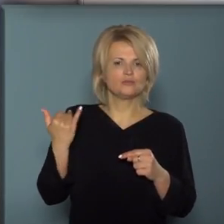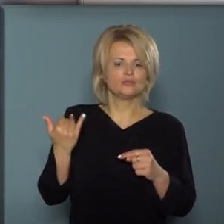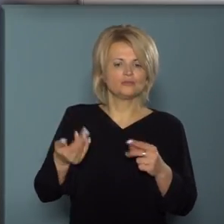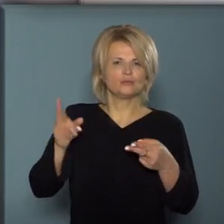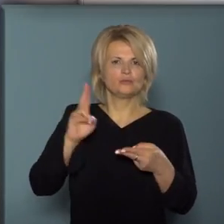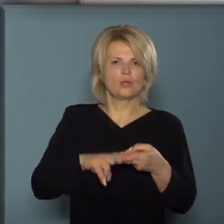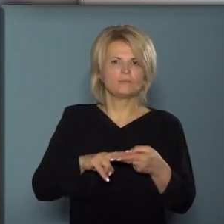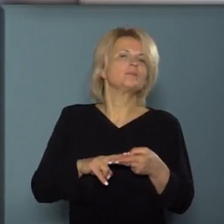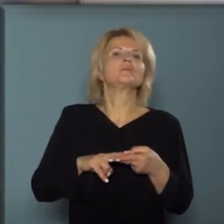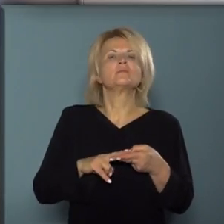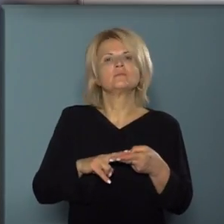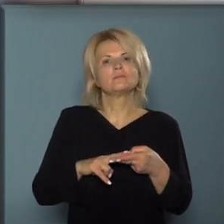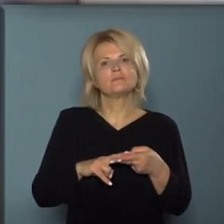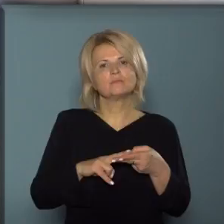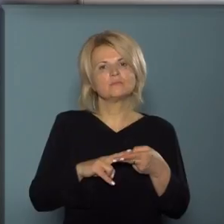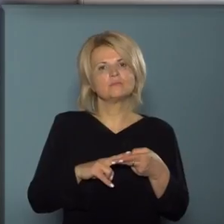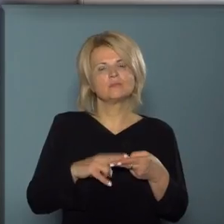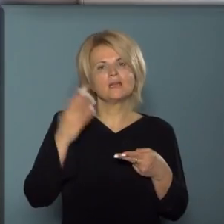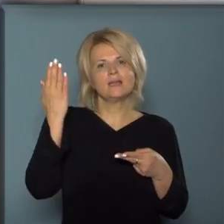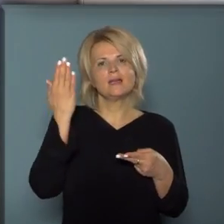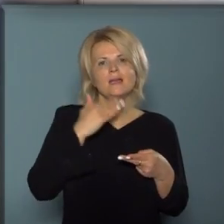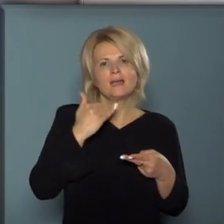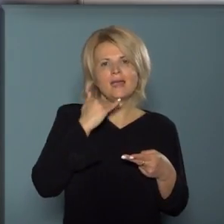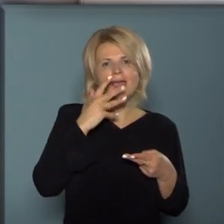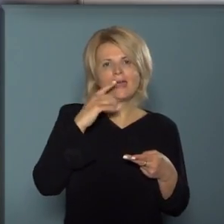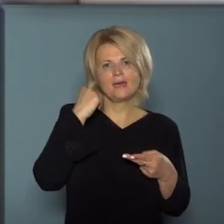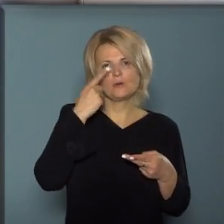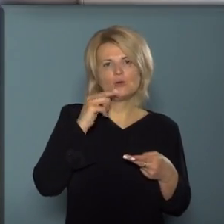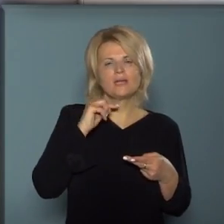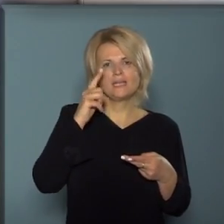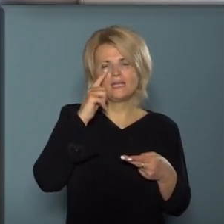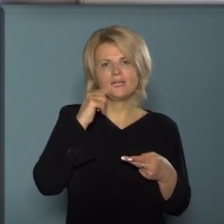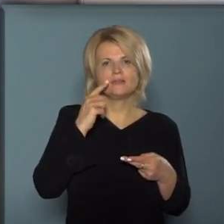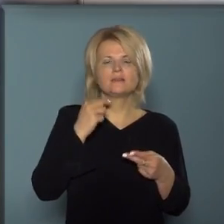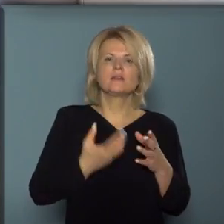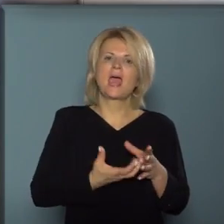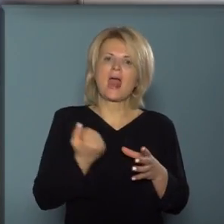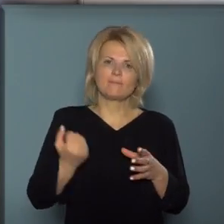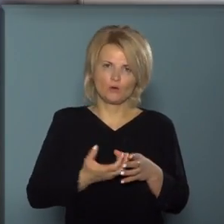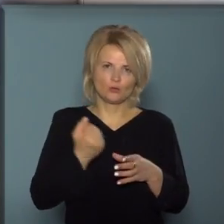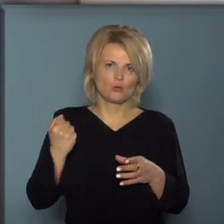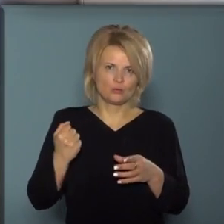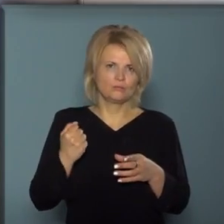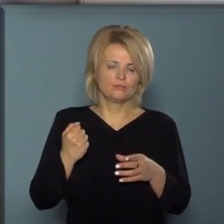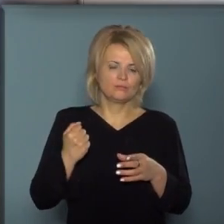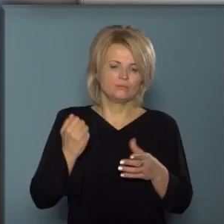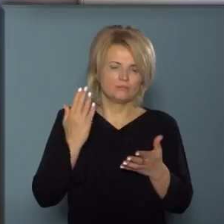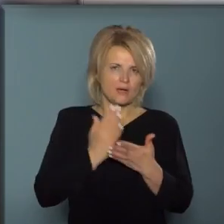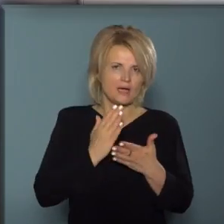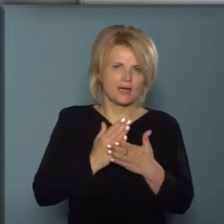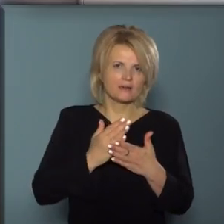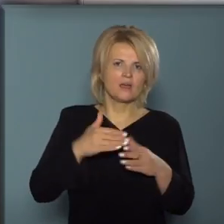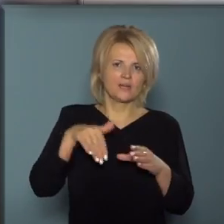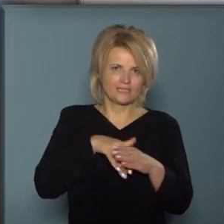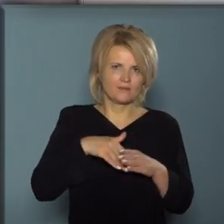akkor én már több elvonón, ez már heroin volt a főszer ekkor, már több